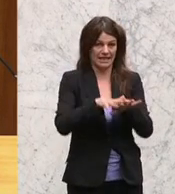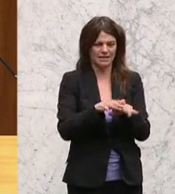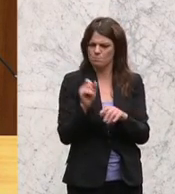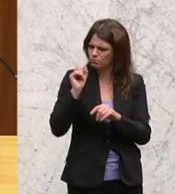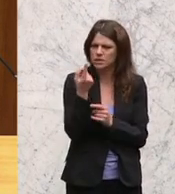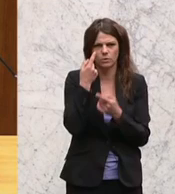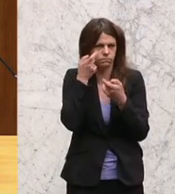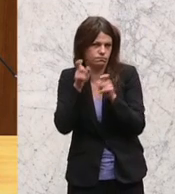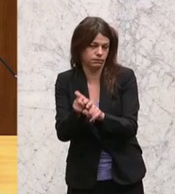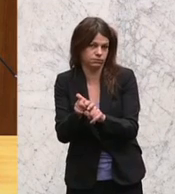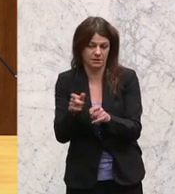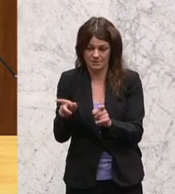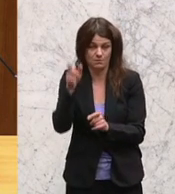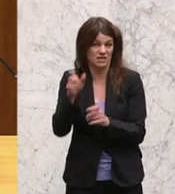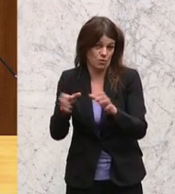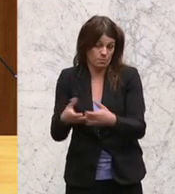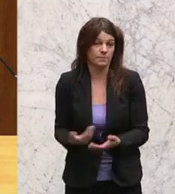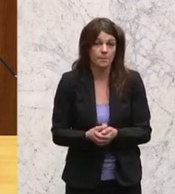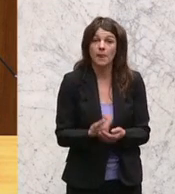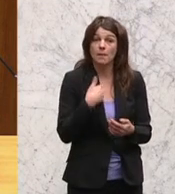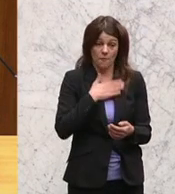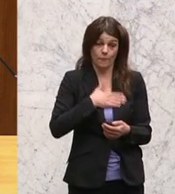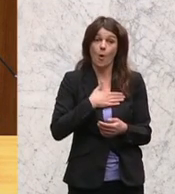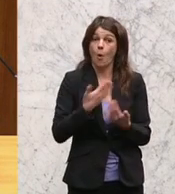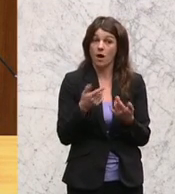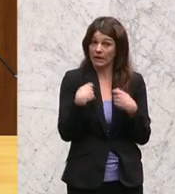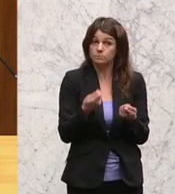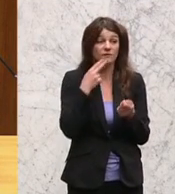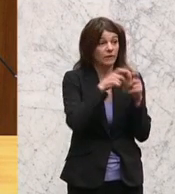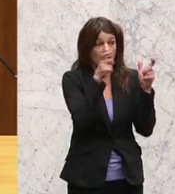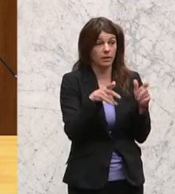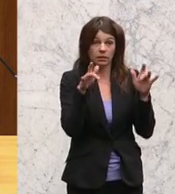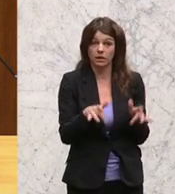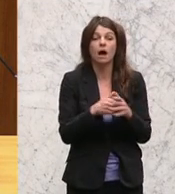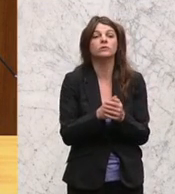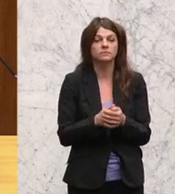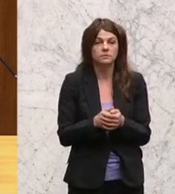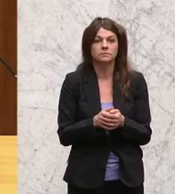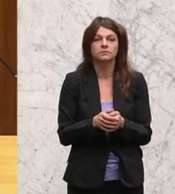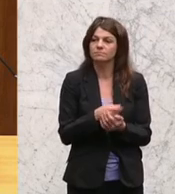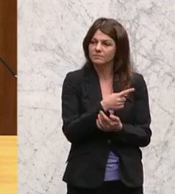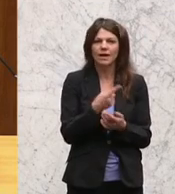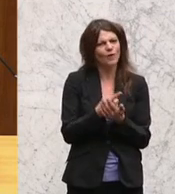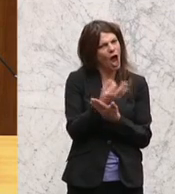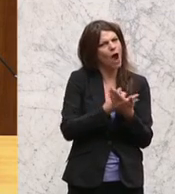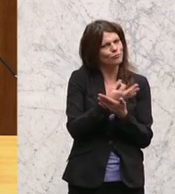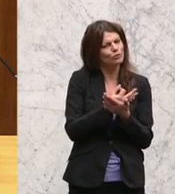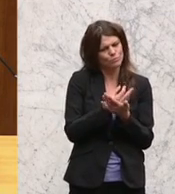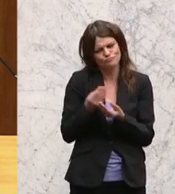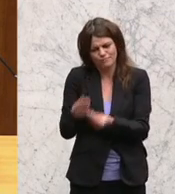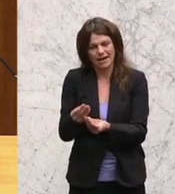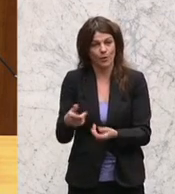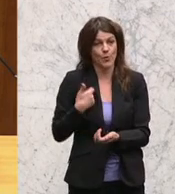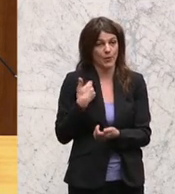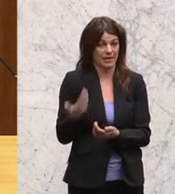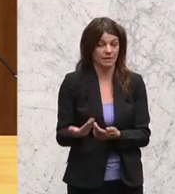diese Personengruppe auch kümmert. Ich bin sehr froh, wenn es Unternehmen gibt, die denen eine Ausbildung auch zukommen